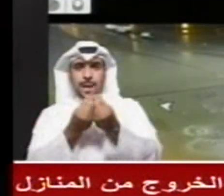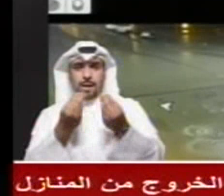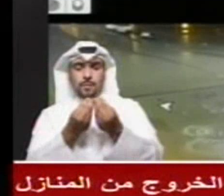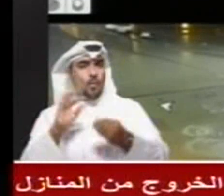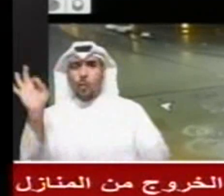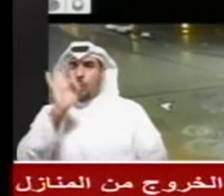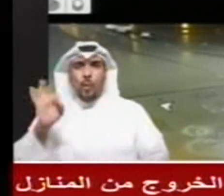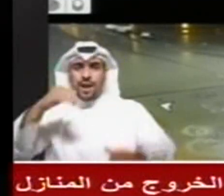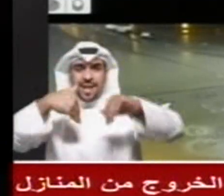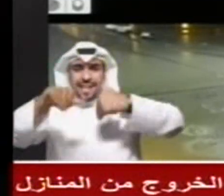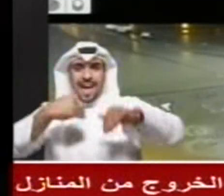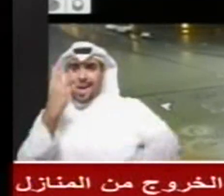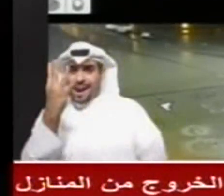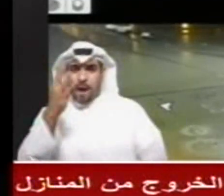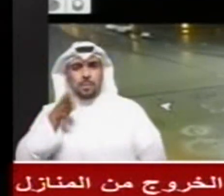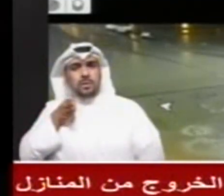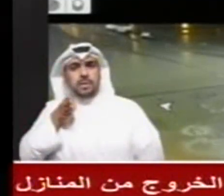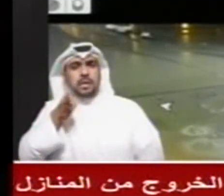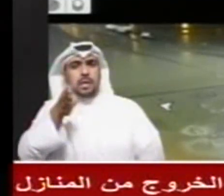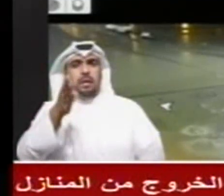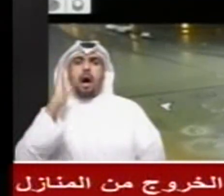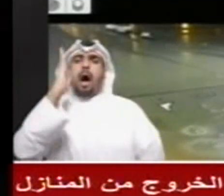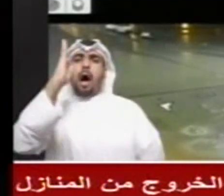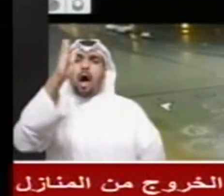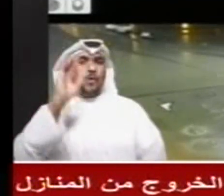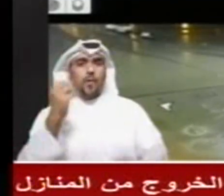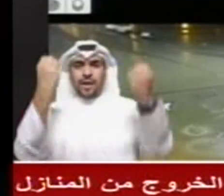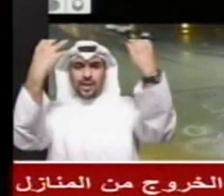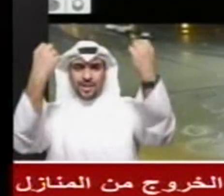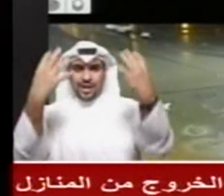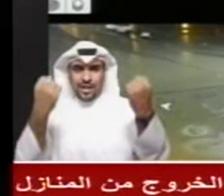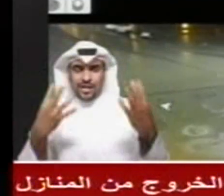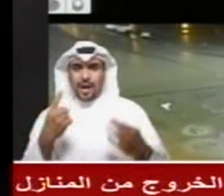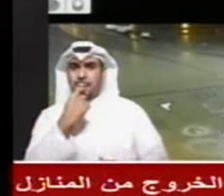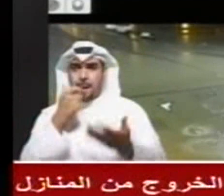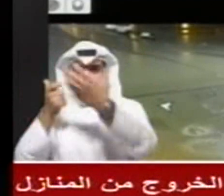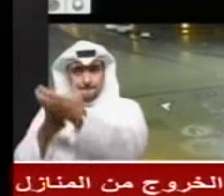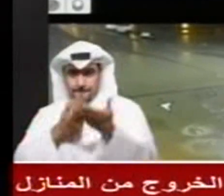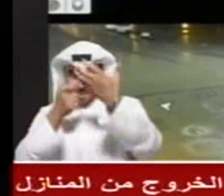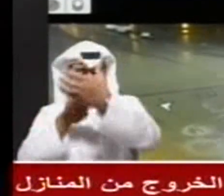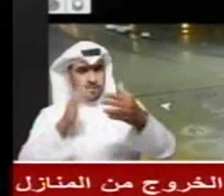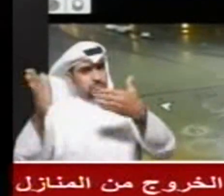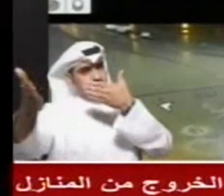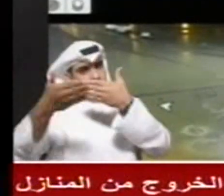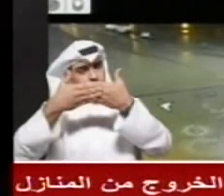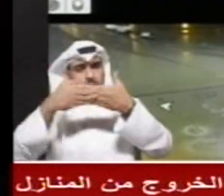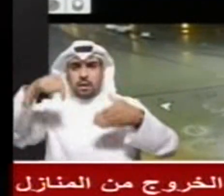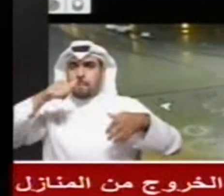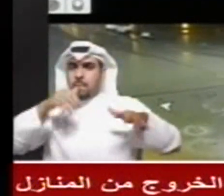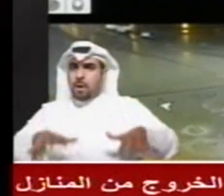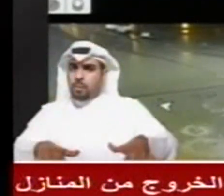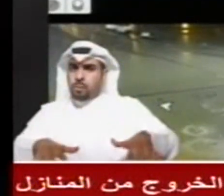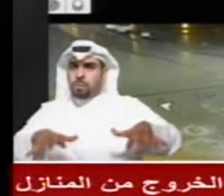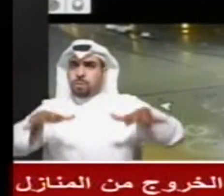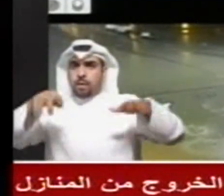الرابع الآن أيضا ممتلئ بالماء بشكل كبير. الدوريات متواجدة نفس الموقع، أيضا الجهات المعنية قاعدة تباشر